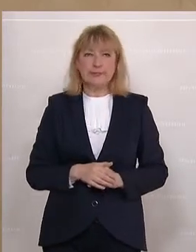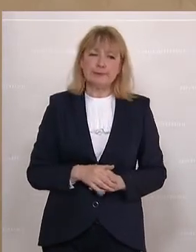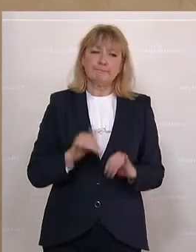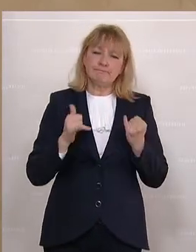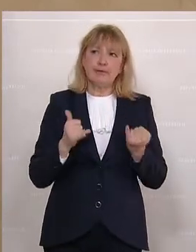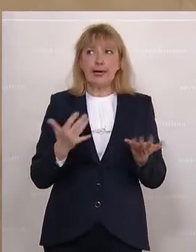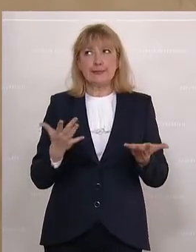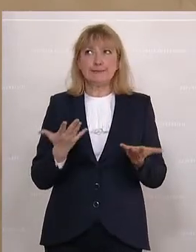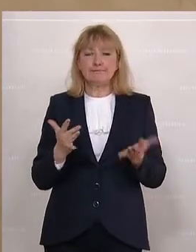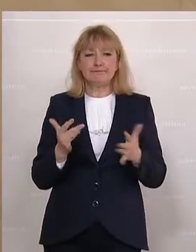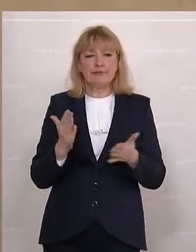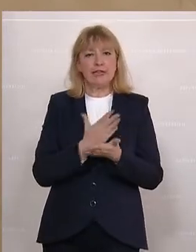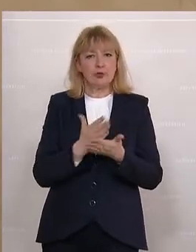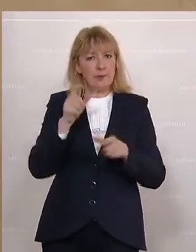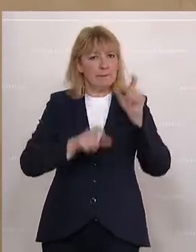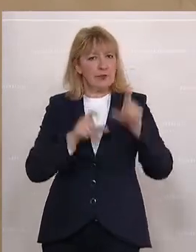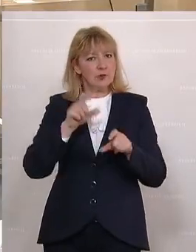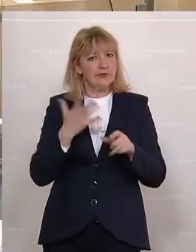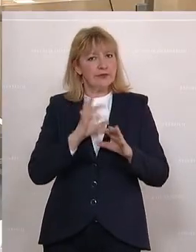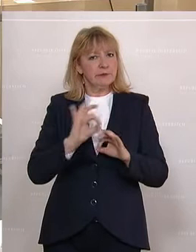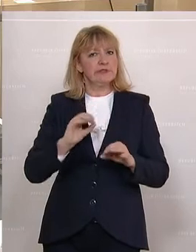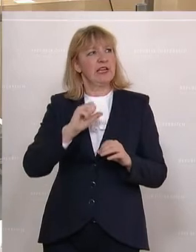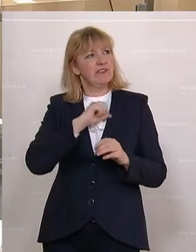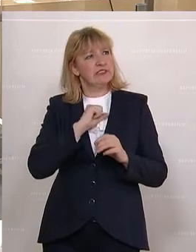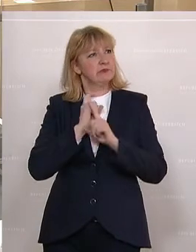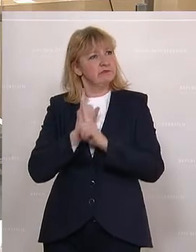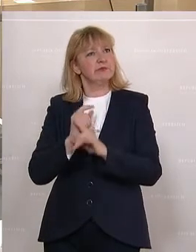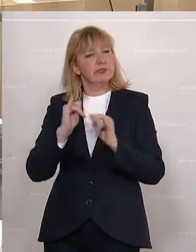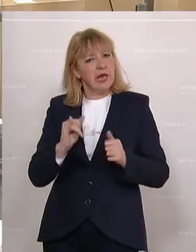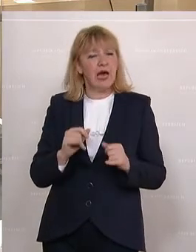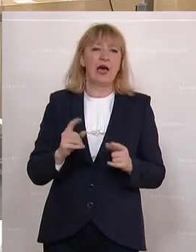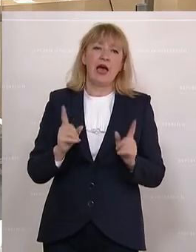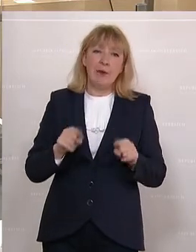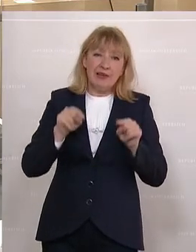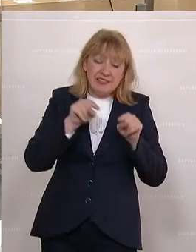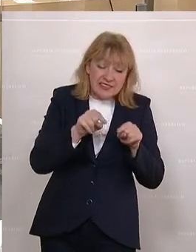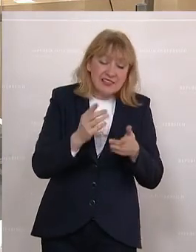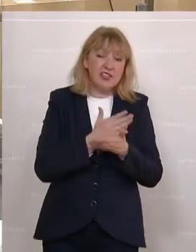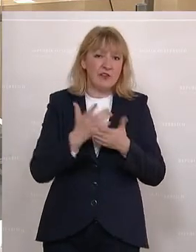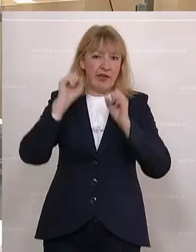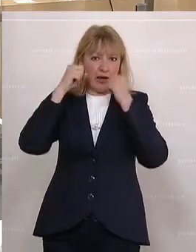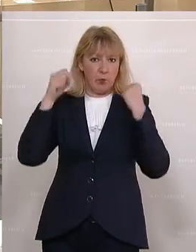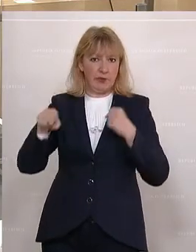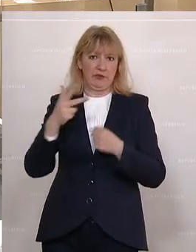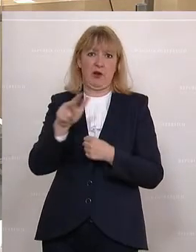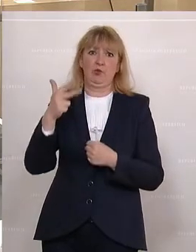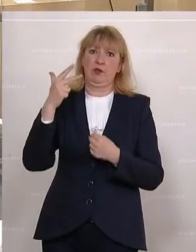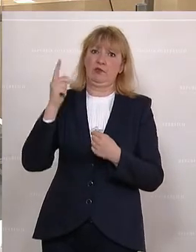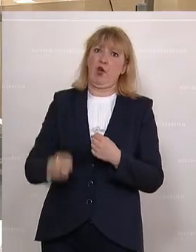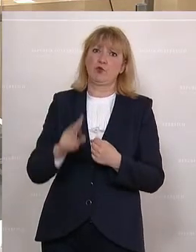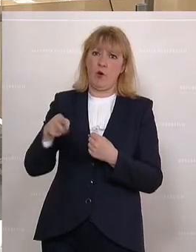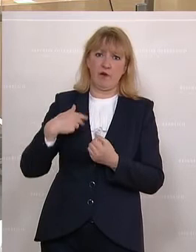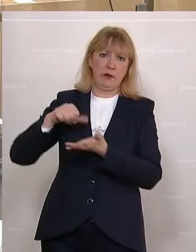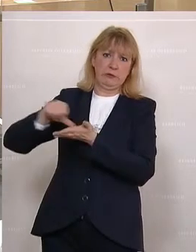immer eine entscheidung von personen die das nach besten wissen und gewissen machen im vergleich zu dieser entscheidung die die republik 300.000 euro gekostet hat ist